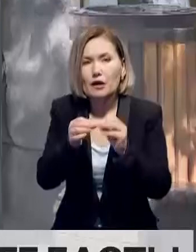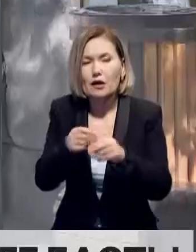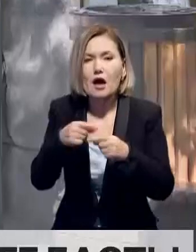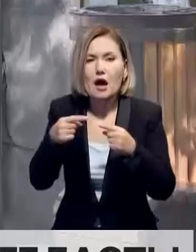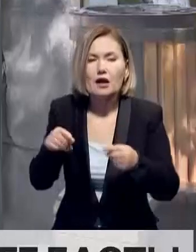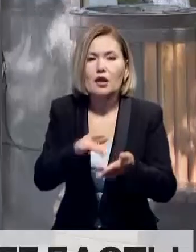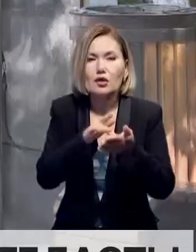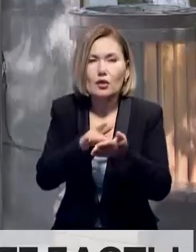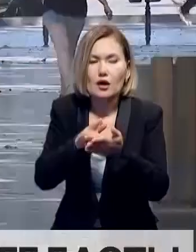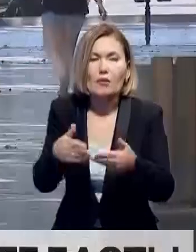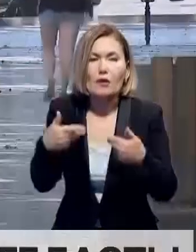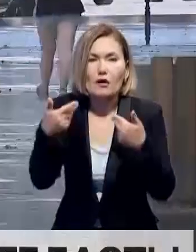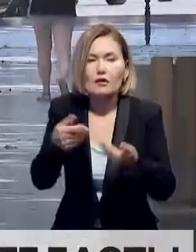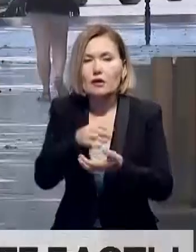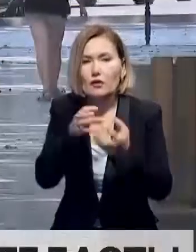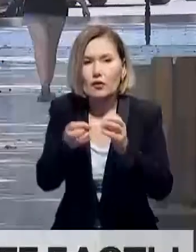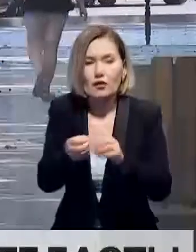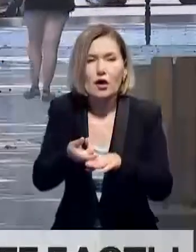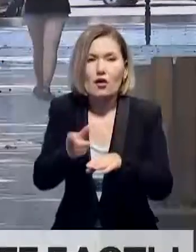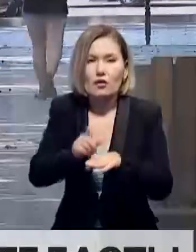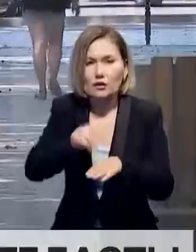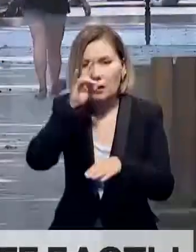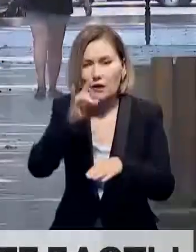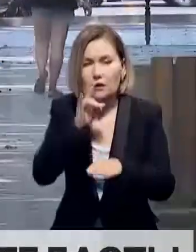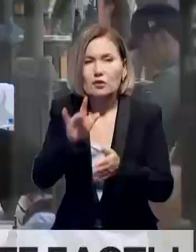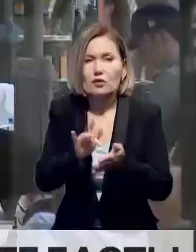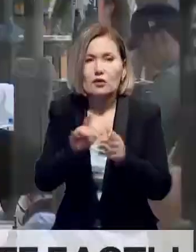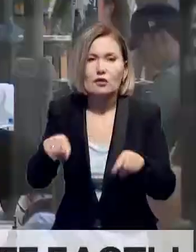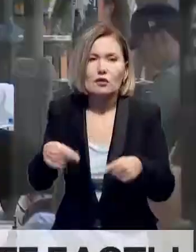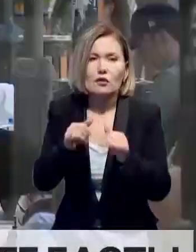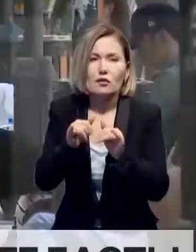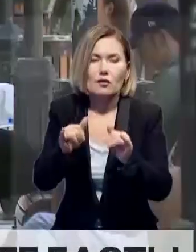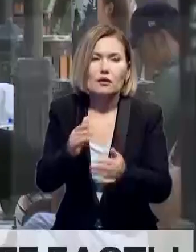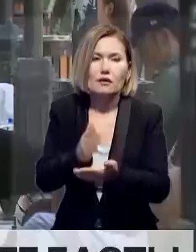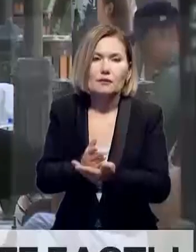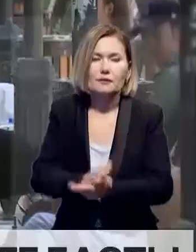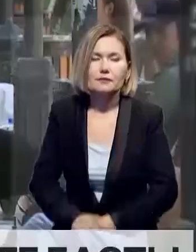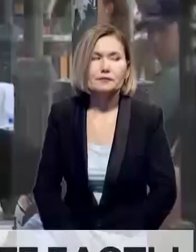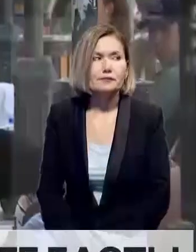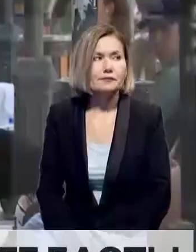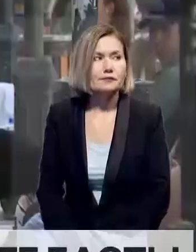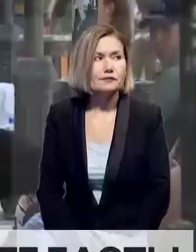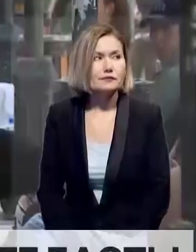гастрономиялық туризм бағыттары ұсынылған. Нұрсұлтан Мұхамеджан, Самат Нағашбекұлы, Нұрмахан Бекмұратов, хабар 24, Шымкент.